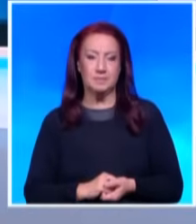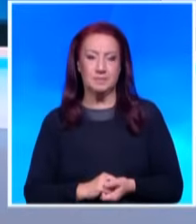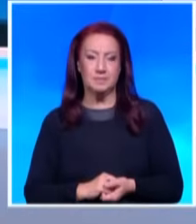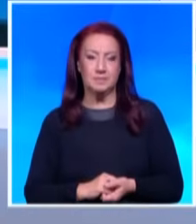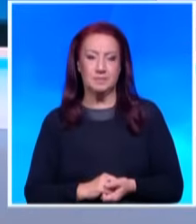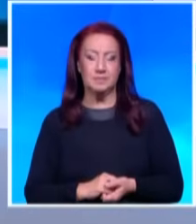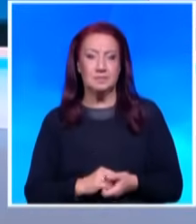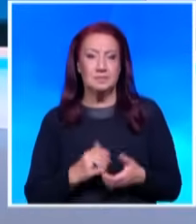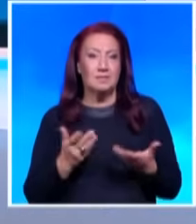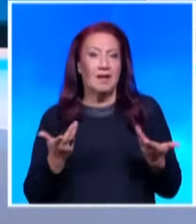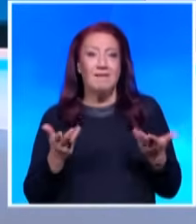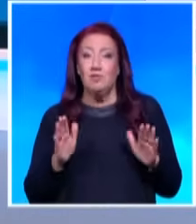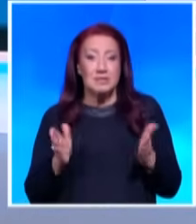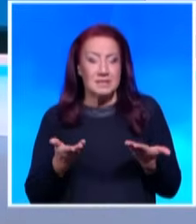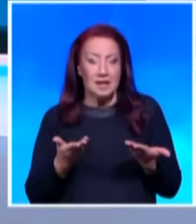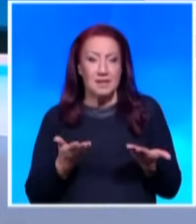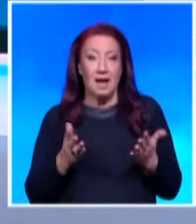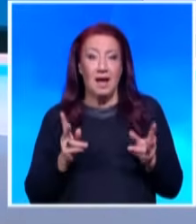здравей! Как се стигна до тук?